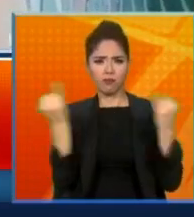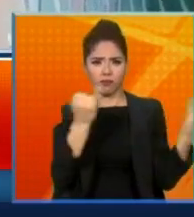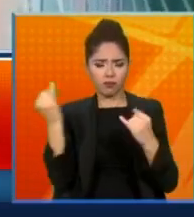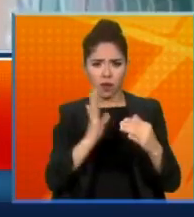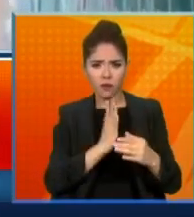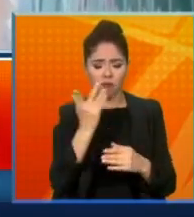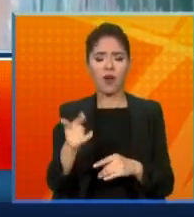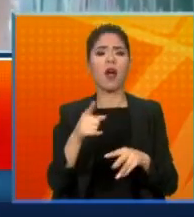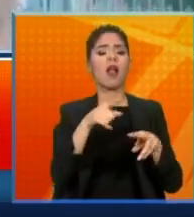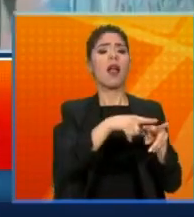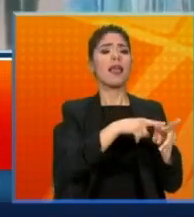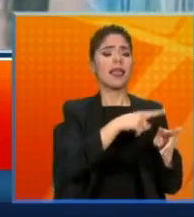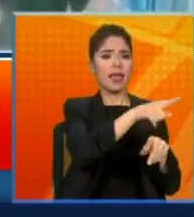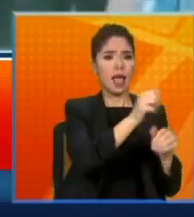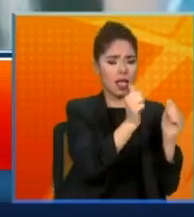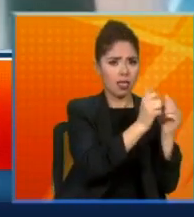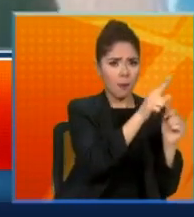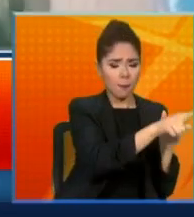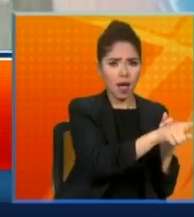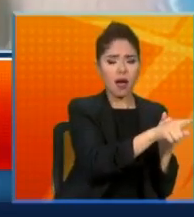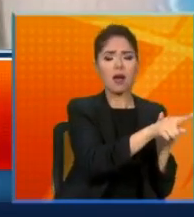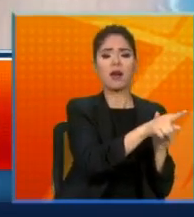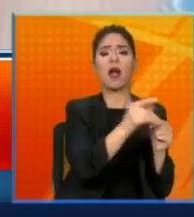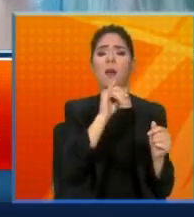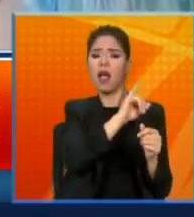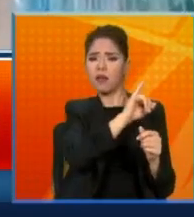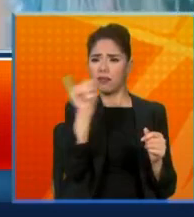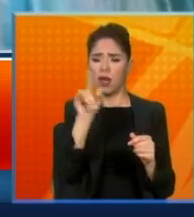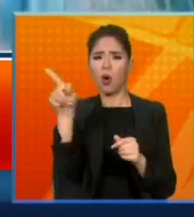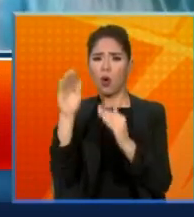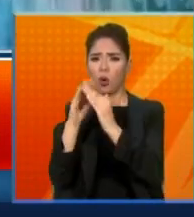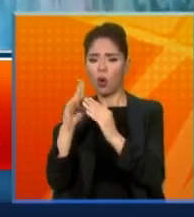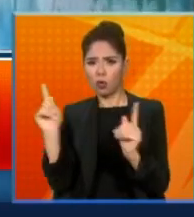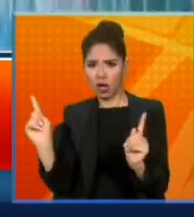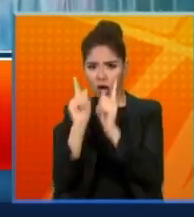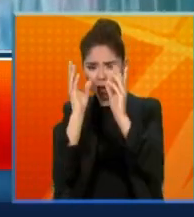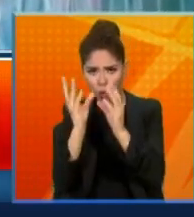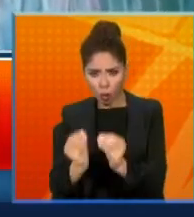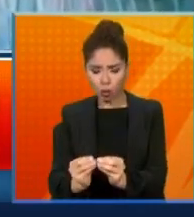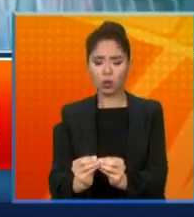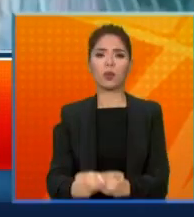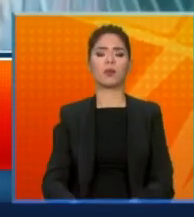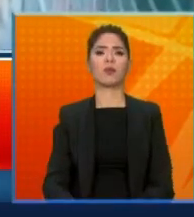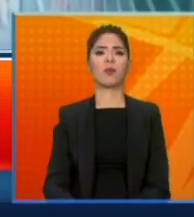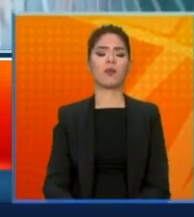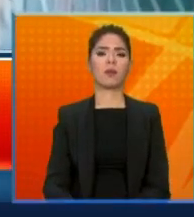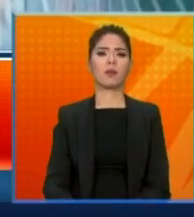Demir, yeğeniyle birlikte çarşıda gezdiği sırada tartıştığı o komşusuyla karşılaştı.